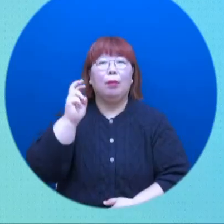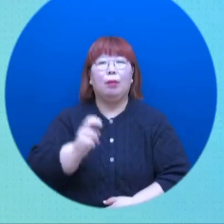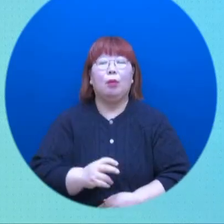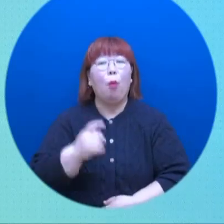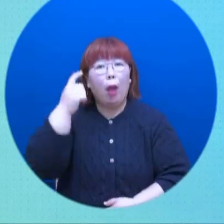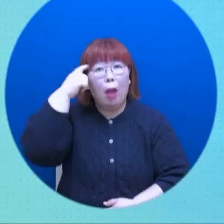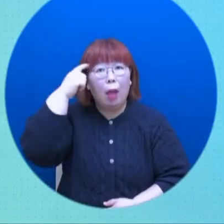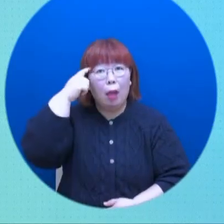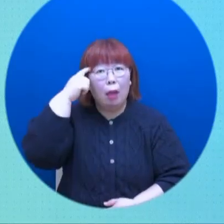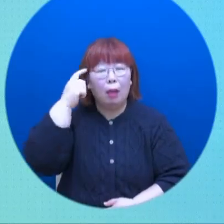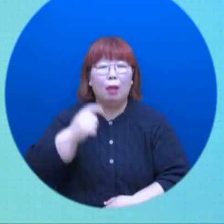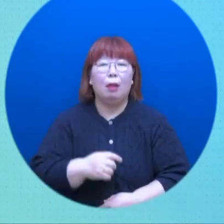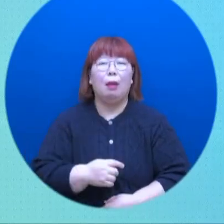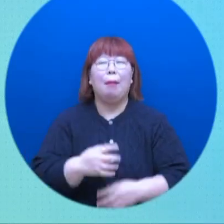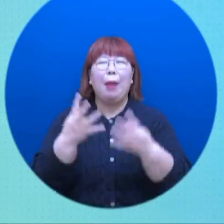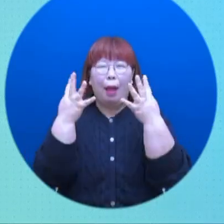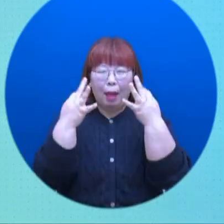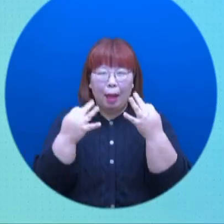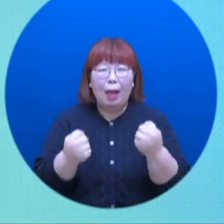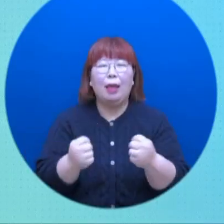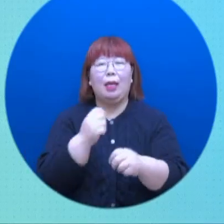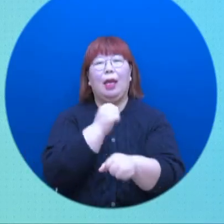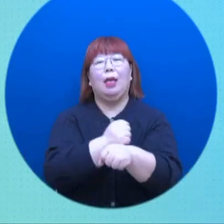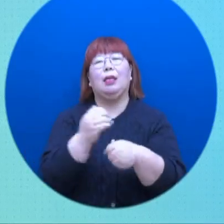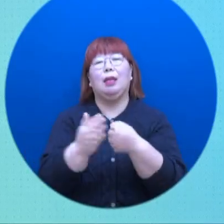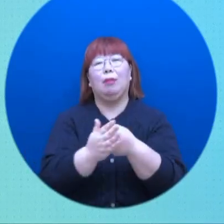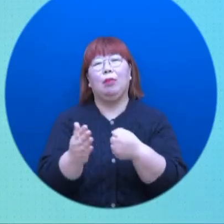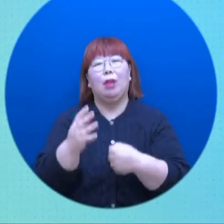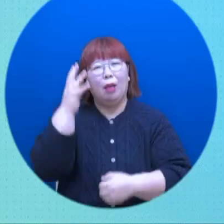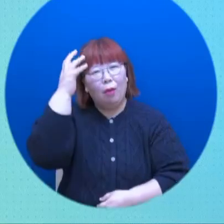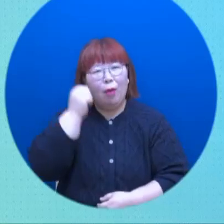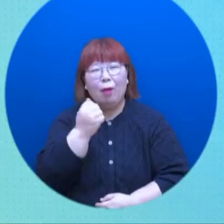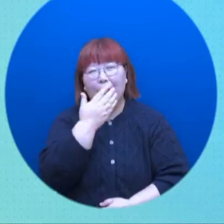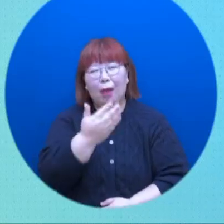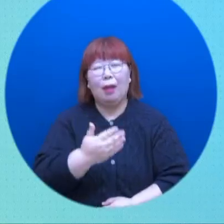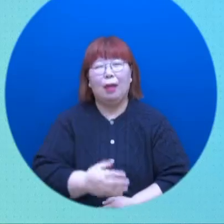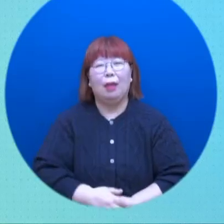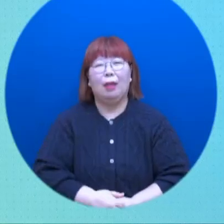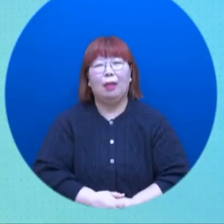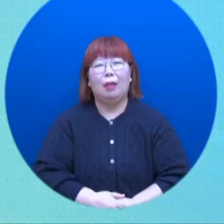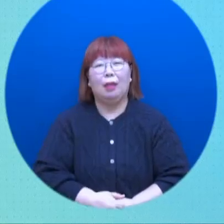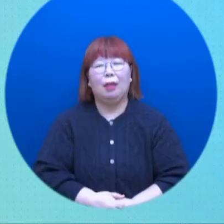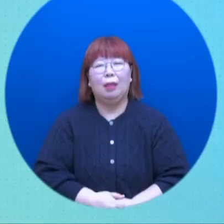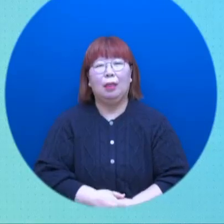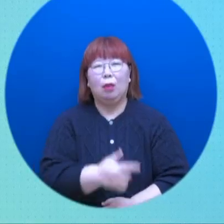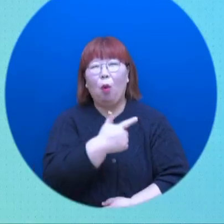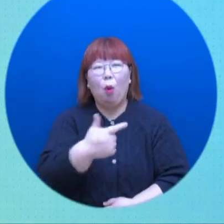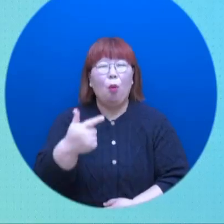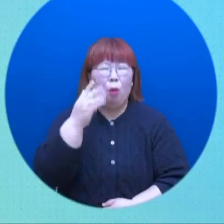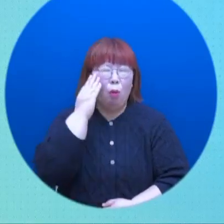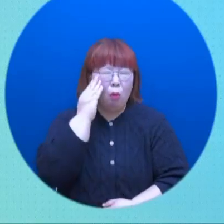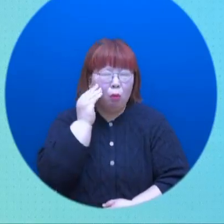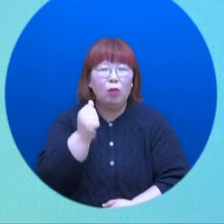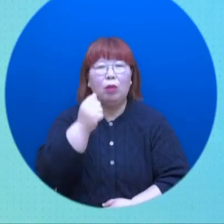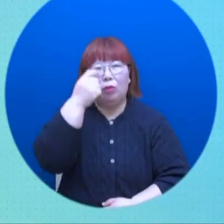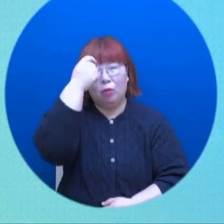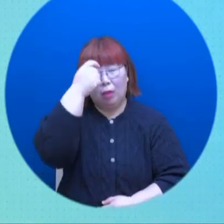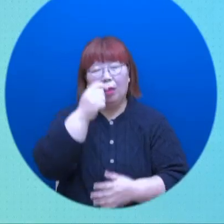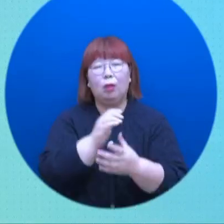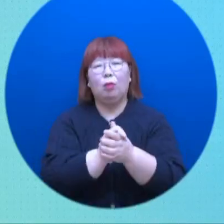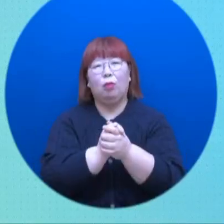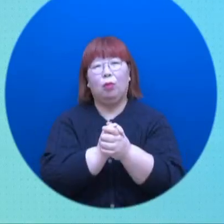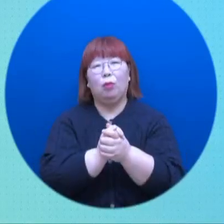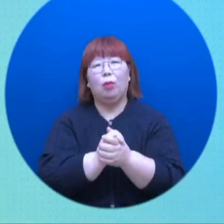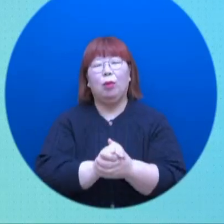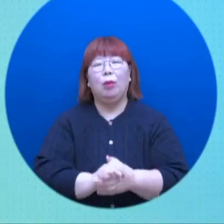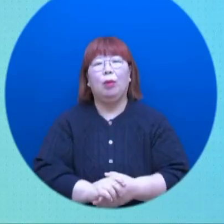그렇죠? 많이 하니까 우리에게 너무나 익숙한 기도문이죠.